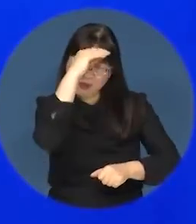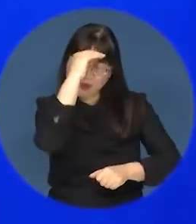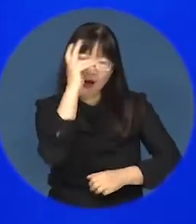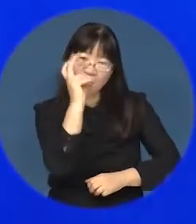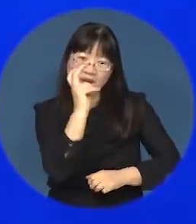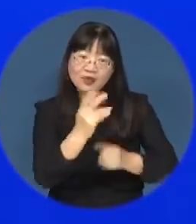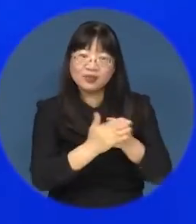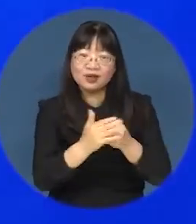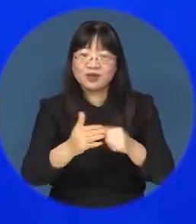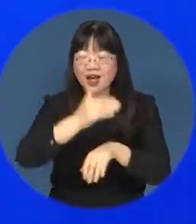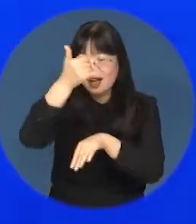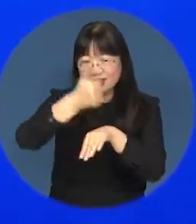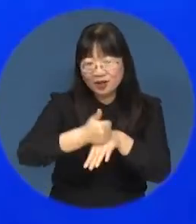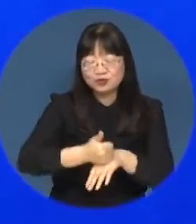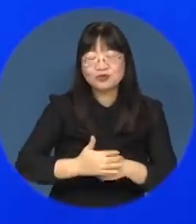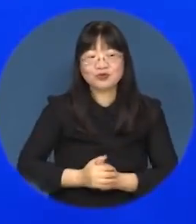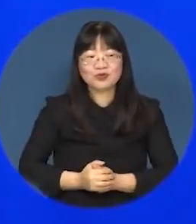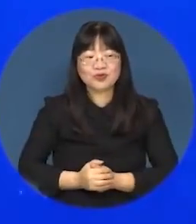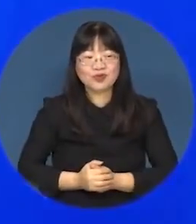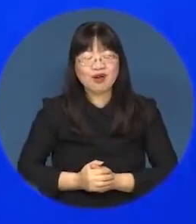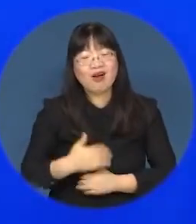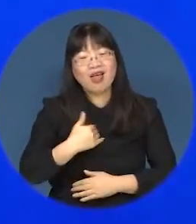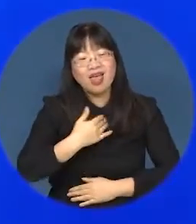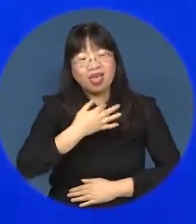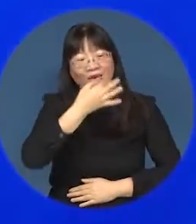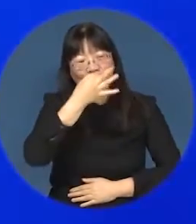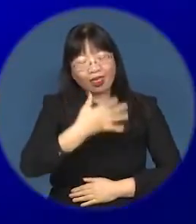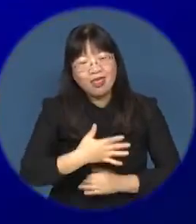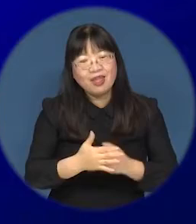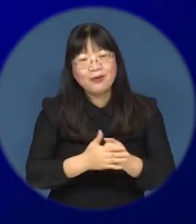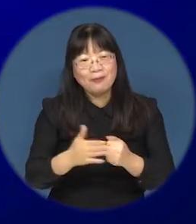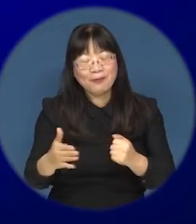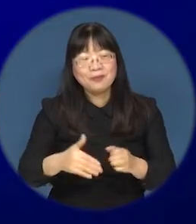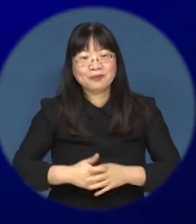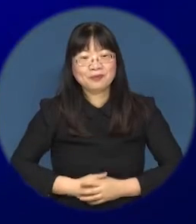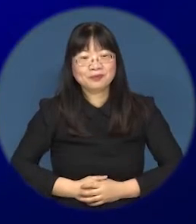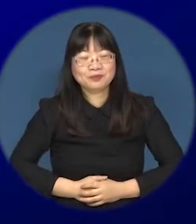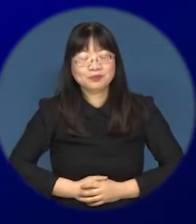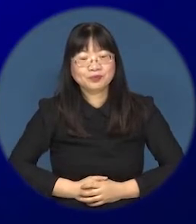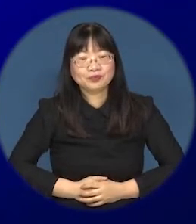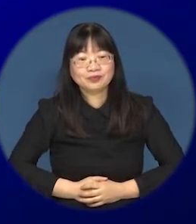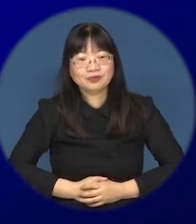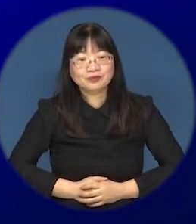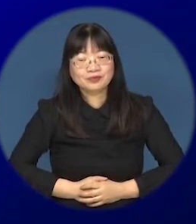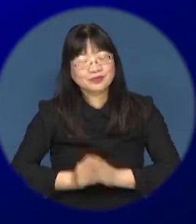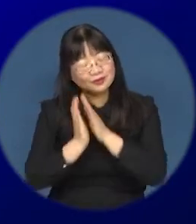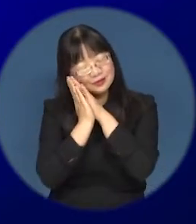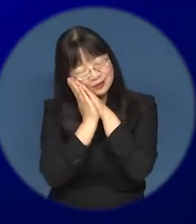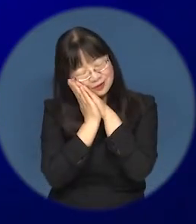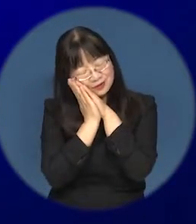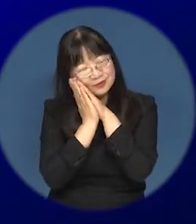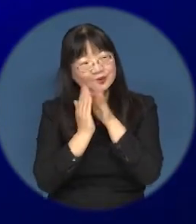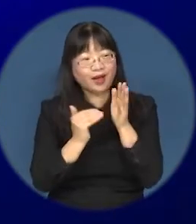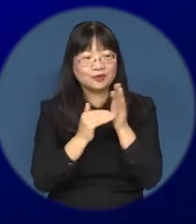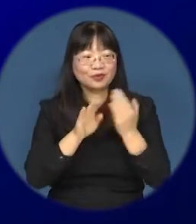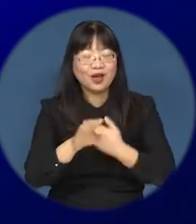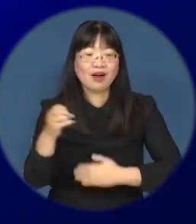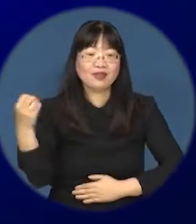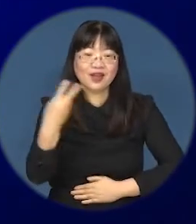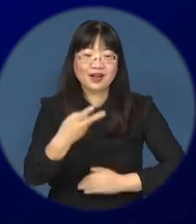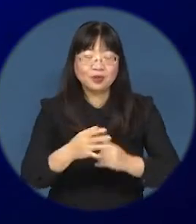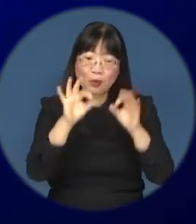그래서 나중에는 이제 힘이 드니까 이제 배에서 조금 오수, 잠을 좀 자고